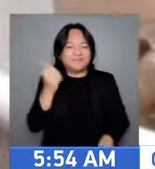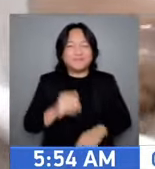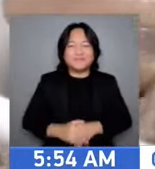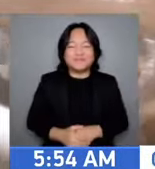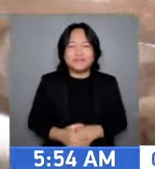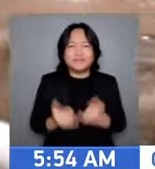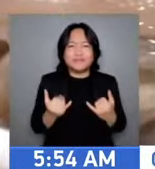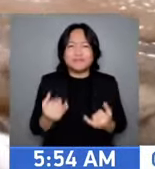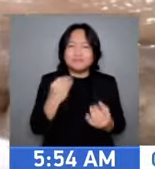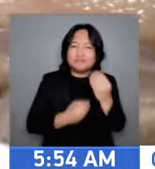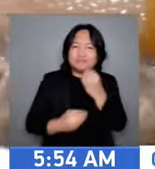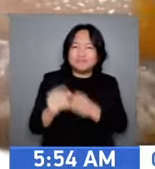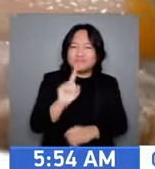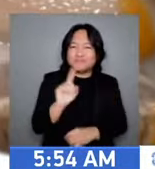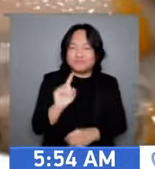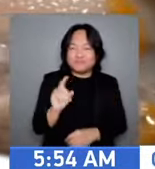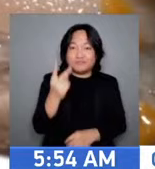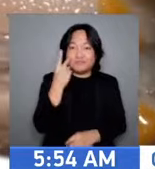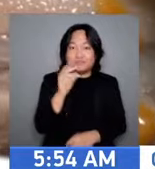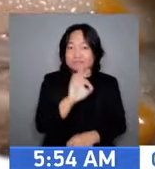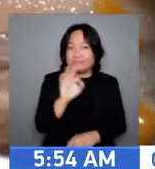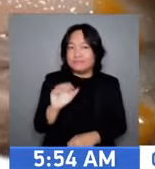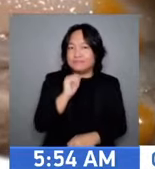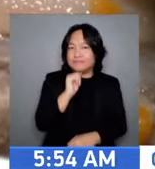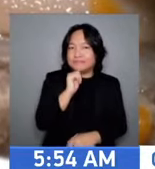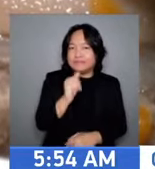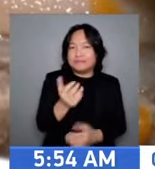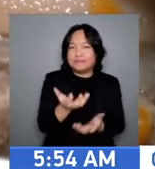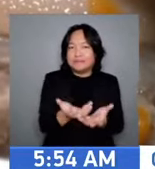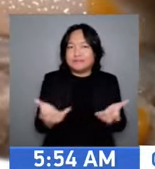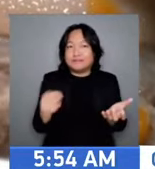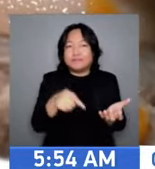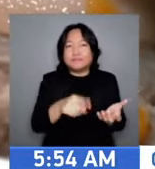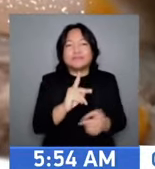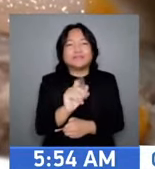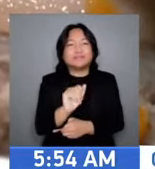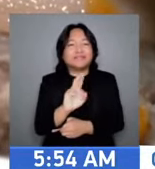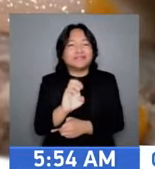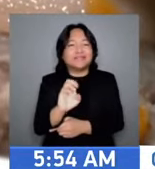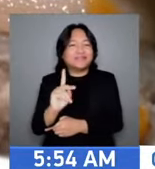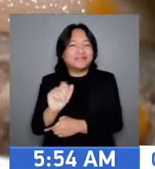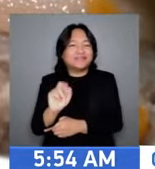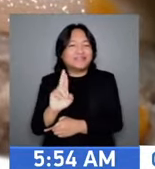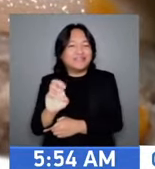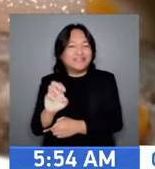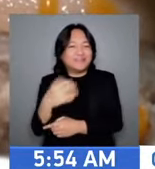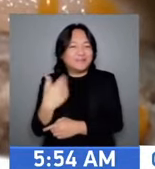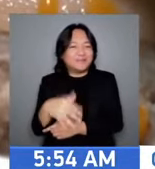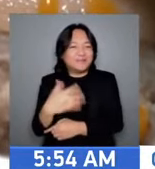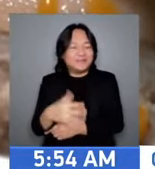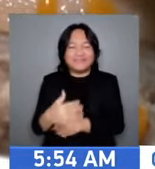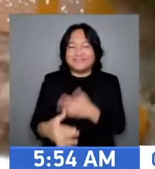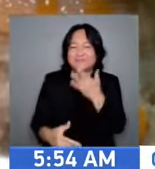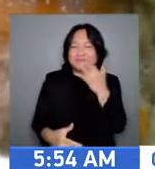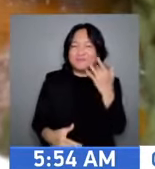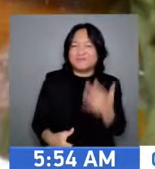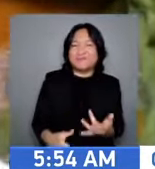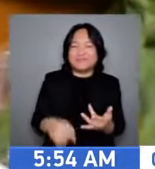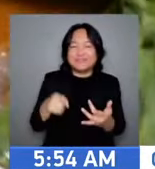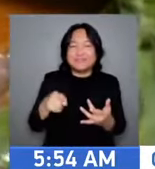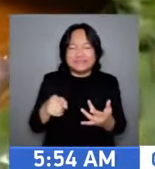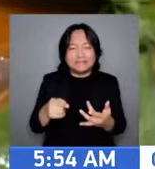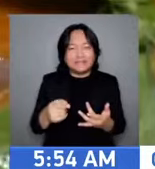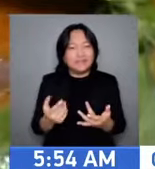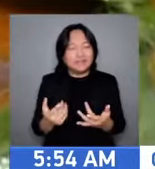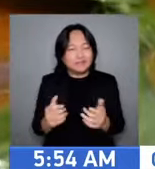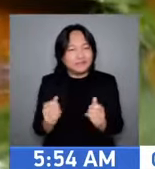French fries, ha? Ano yun? O yun, kare-kare. Sus! Kalam niyo, masarap naman yan. Lalo na pag may ka-partner na mainit na kanin. Ayun.